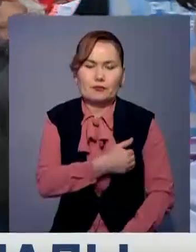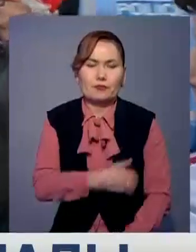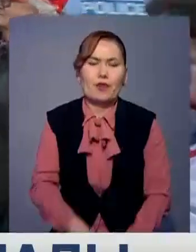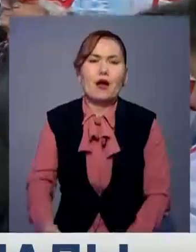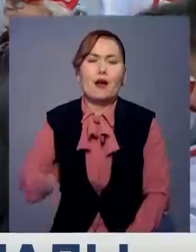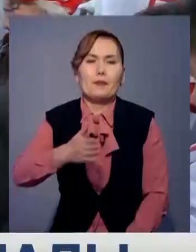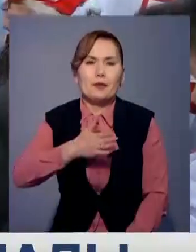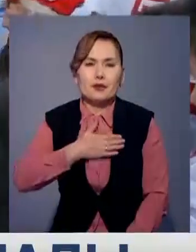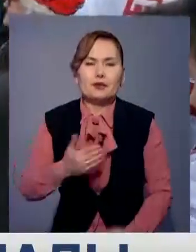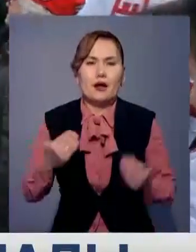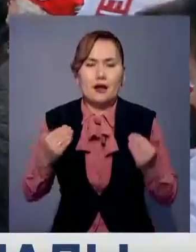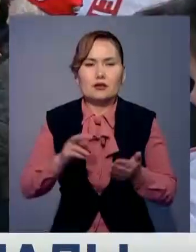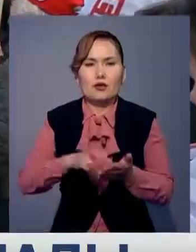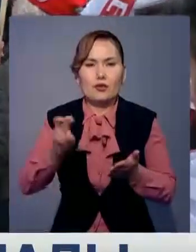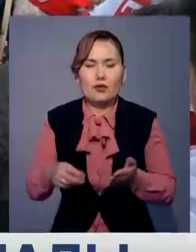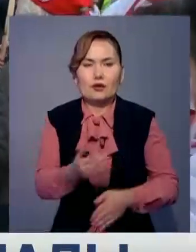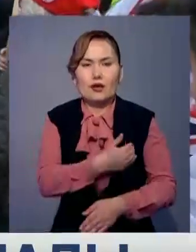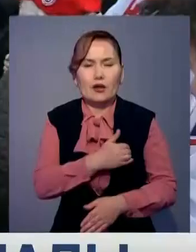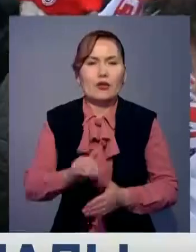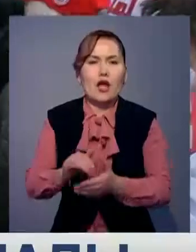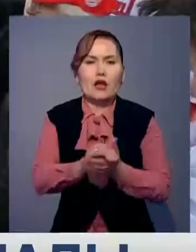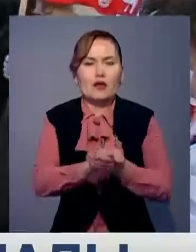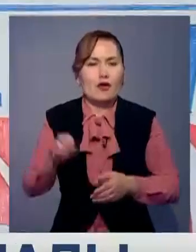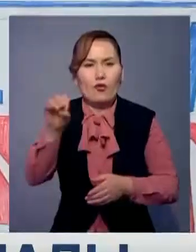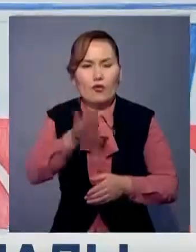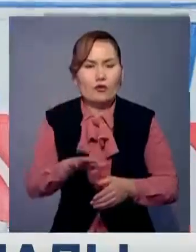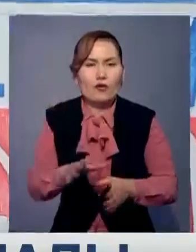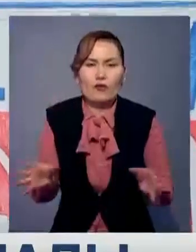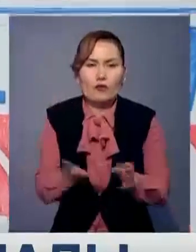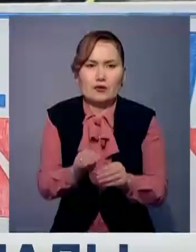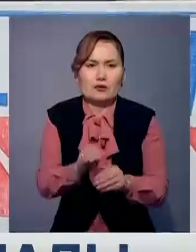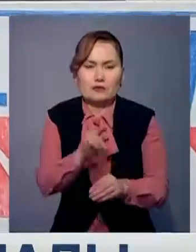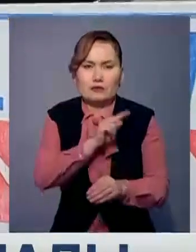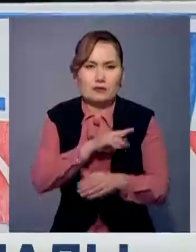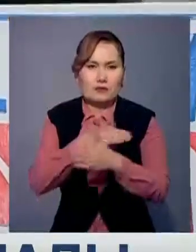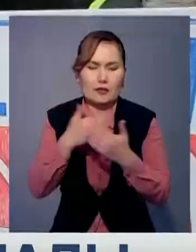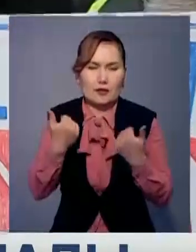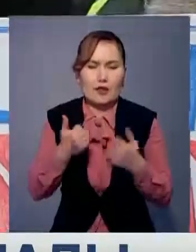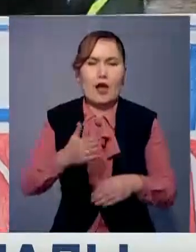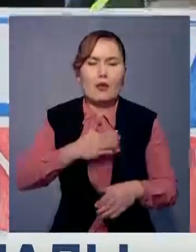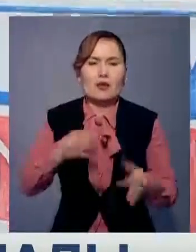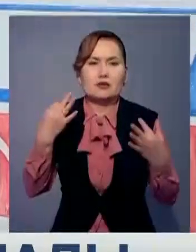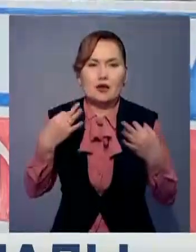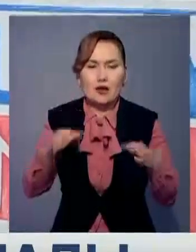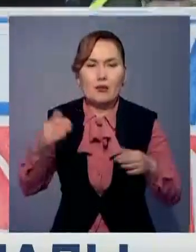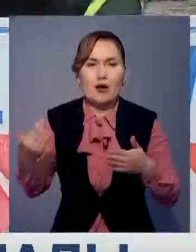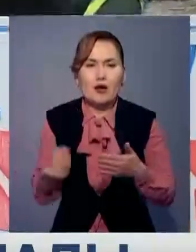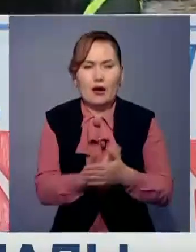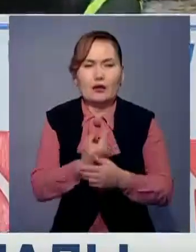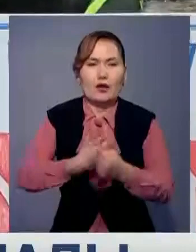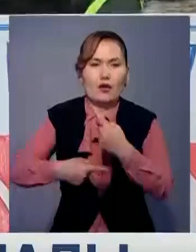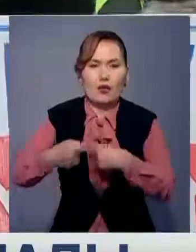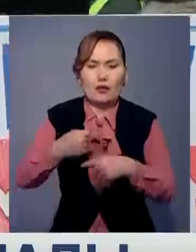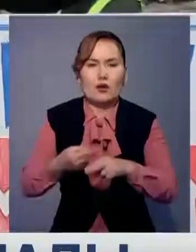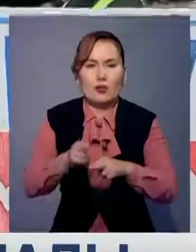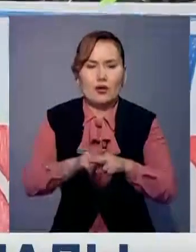Біз қазір шыққымыз келеді. Біз Еуроодақпен бірге болғымыз келмейді. Біз тәуелсіздігімізді қайтарғымыз келеді.